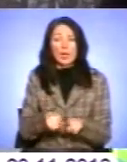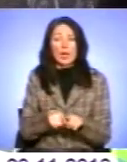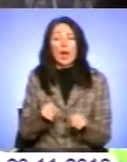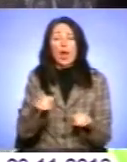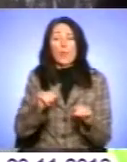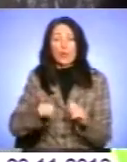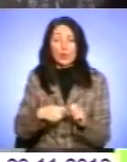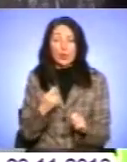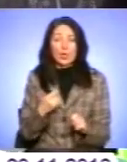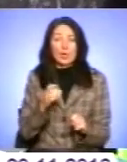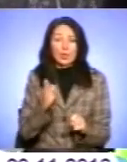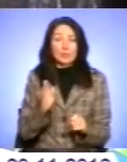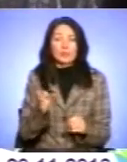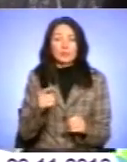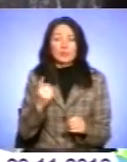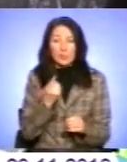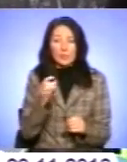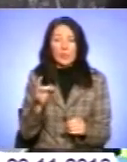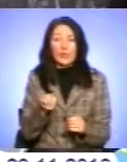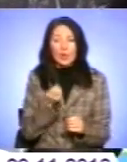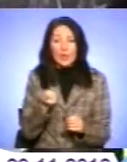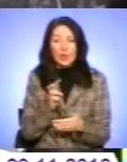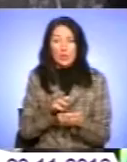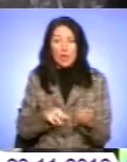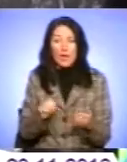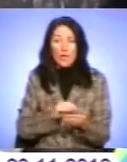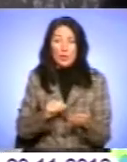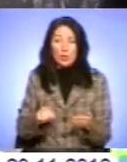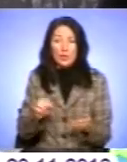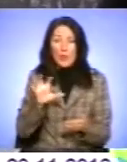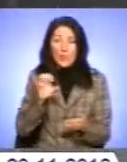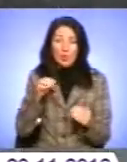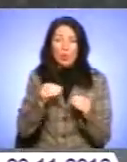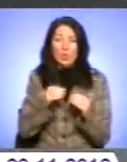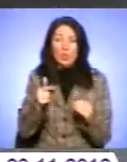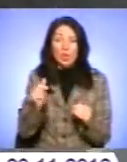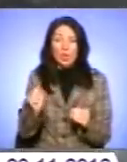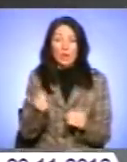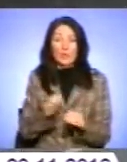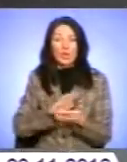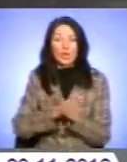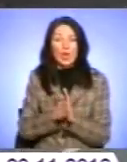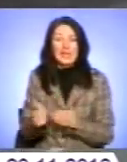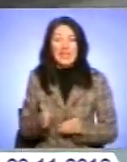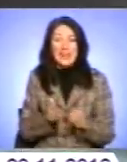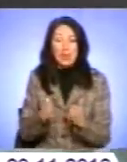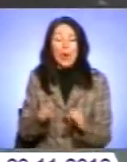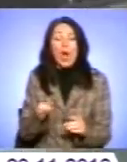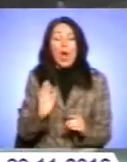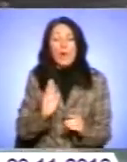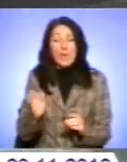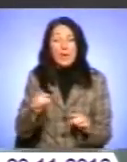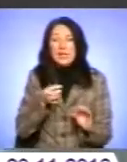рішення, максимальний штраф. На перший раз мінімальний штраф виписуємо. Мінімальний для якого? 510 гривень. Ситуація на дорогах іноді справді